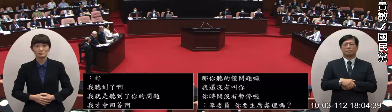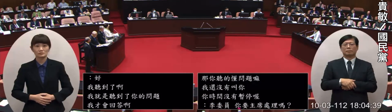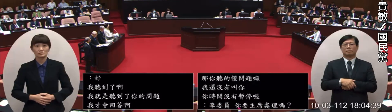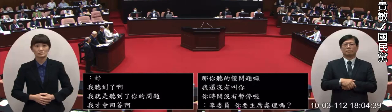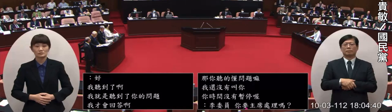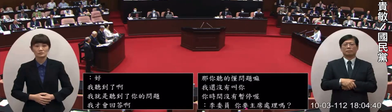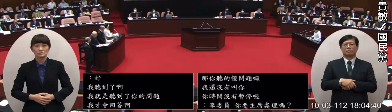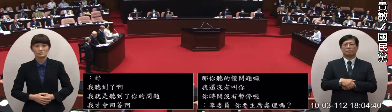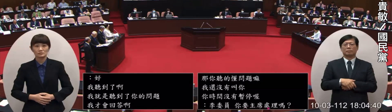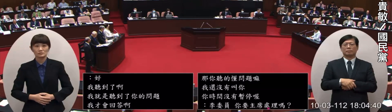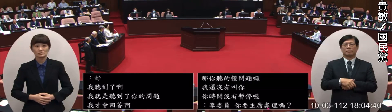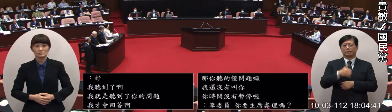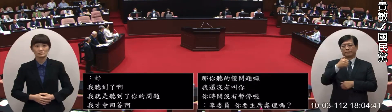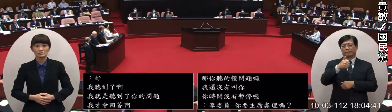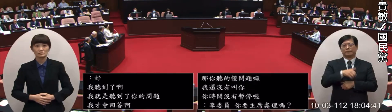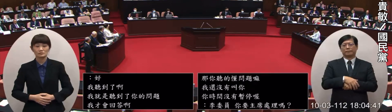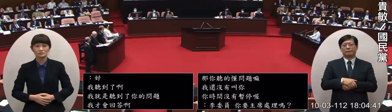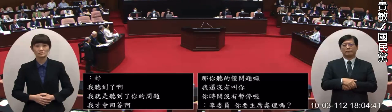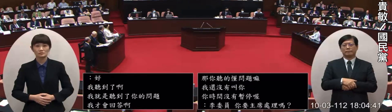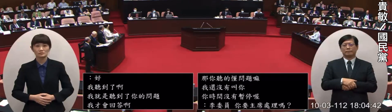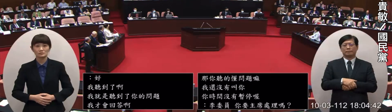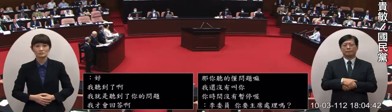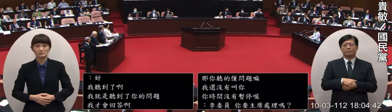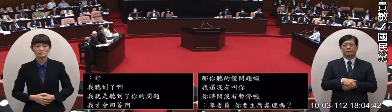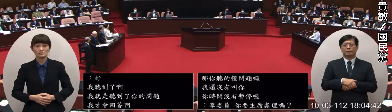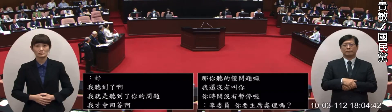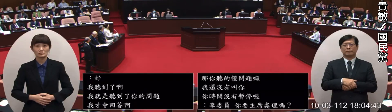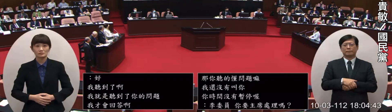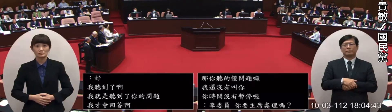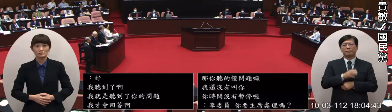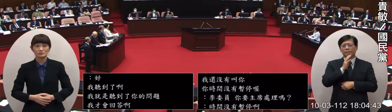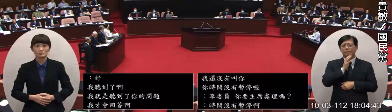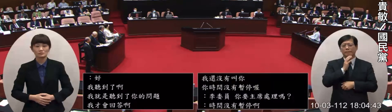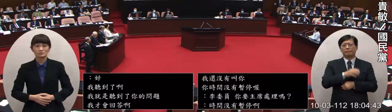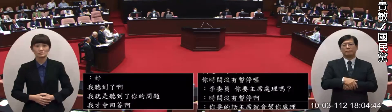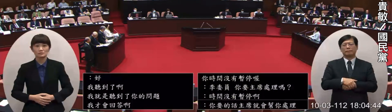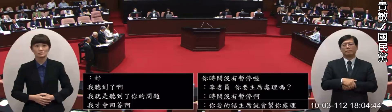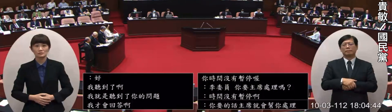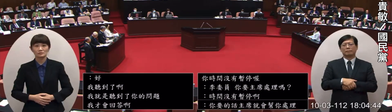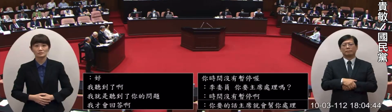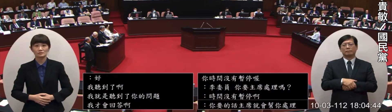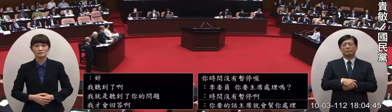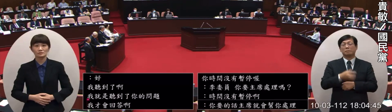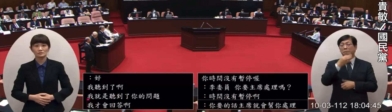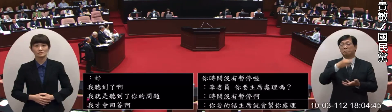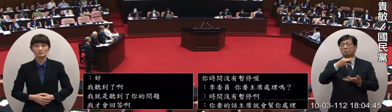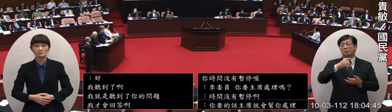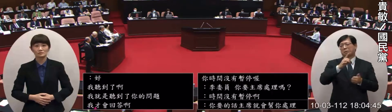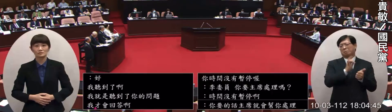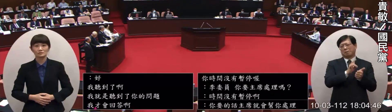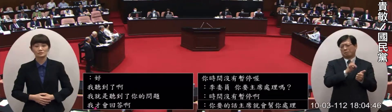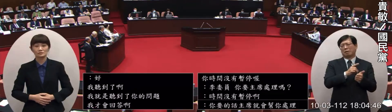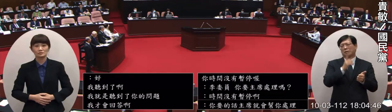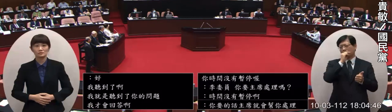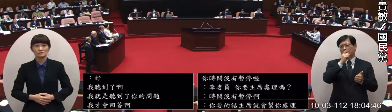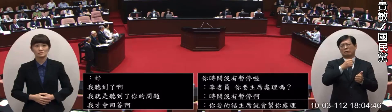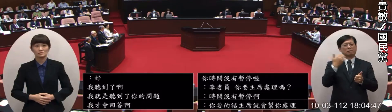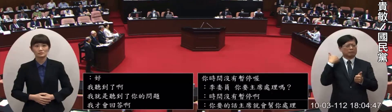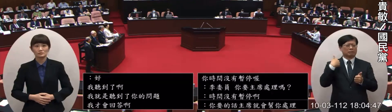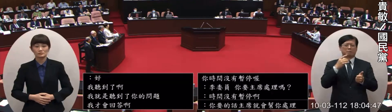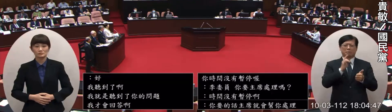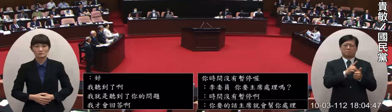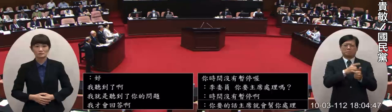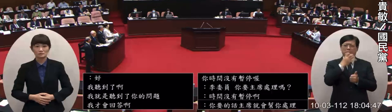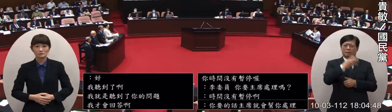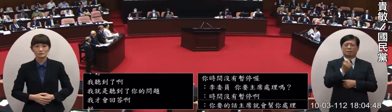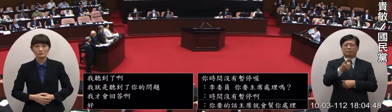这样好不好？ 好，谢谢。 也希望给官员有一个回答的机会。 是，好，但是我担心他又被骗嘛，他上次已经被骗了嘛，